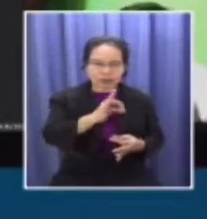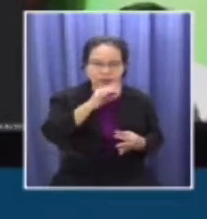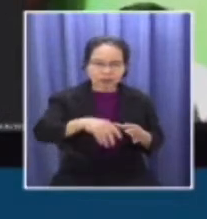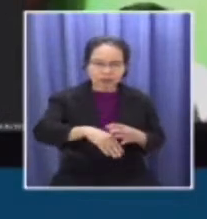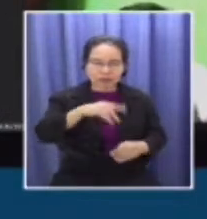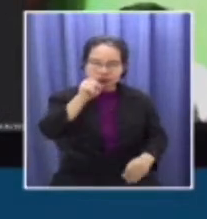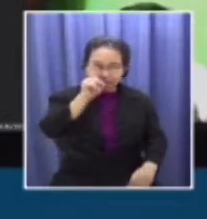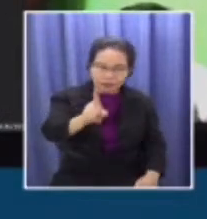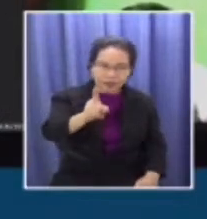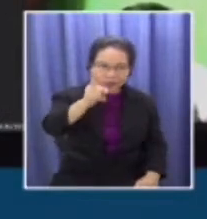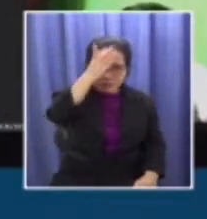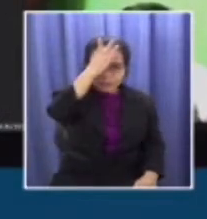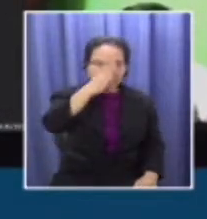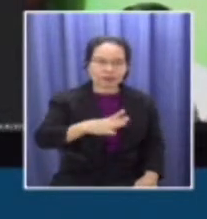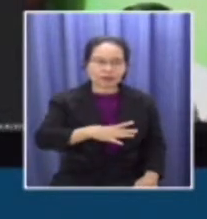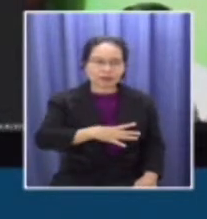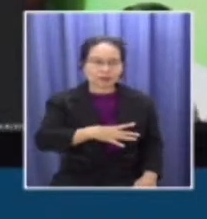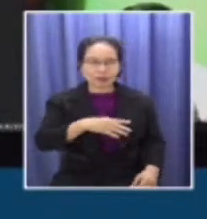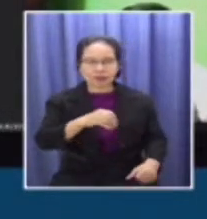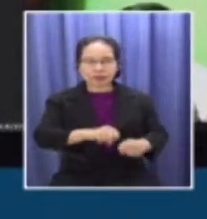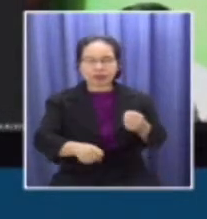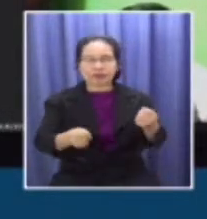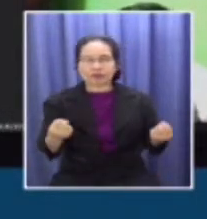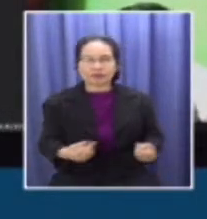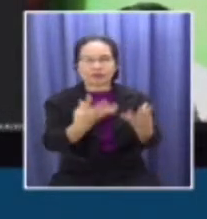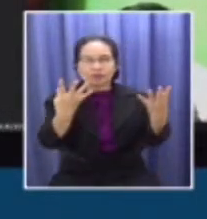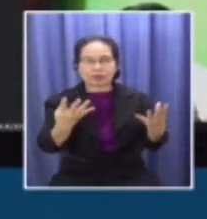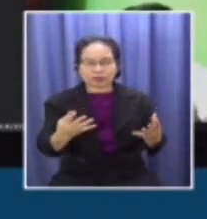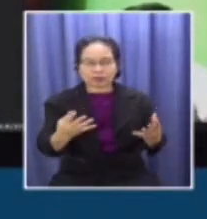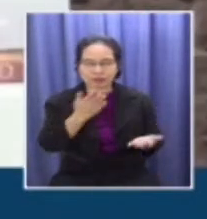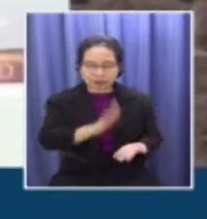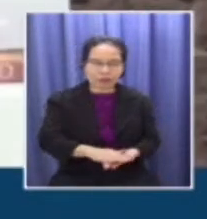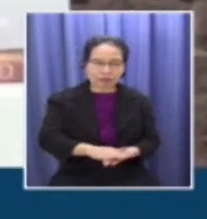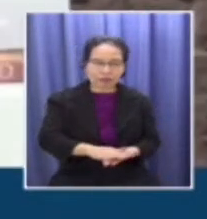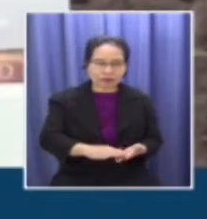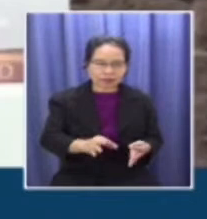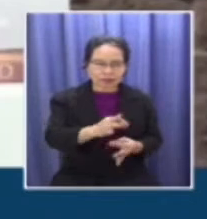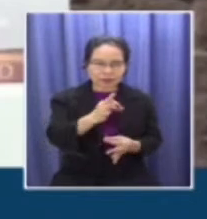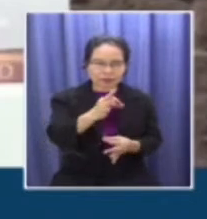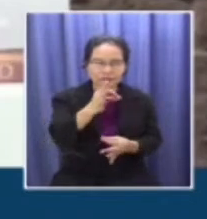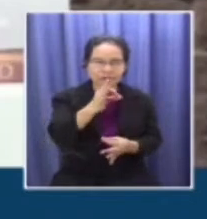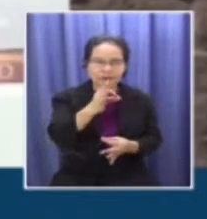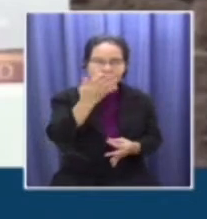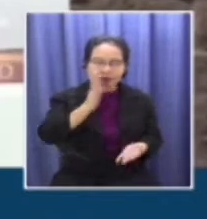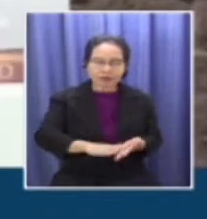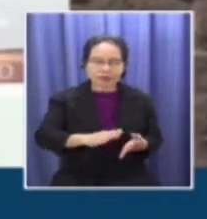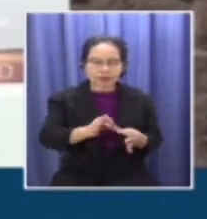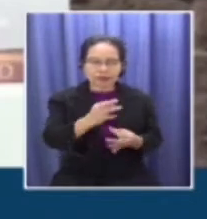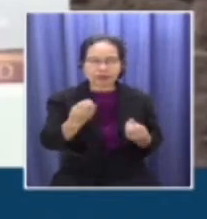mmienu mprɛko mpem mmienu ɛno nti